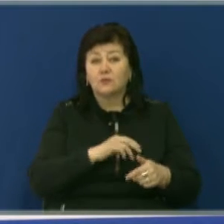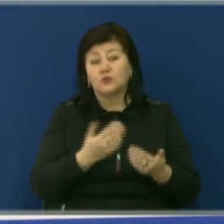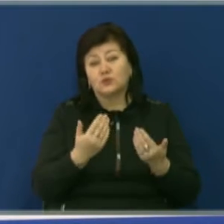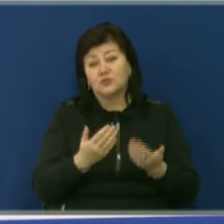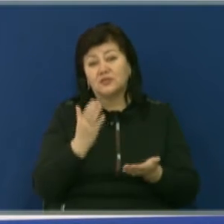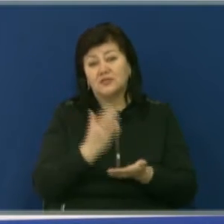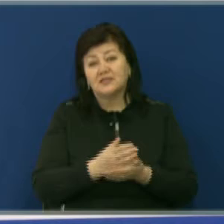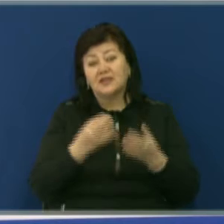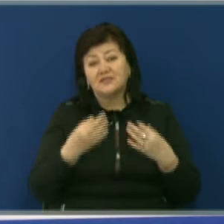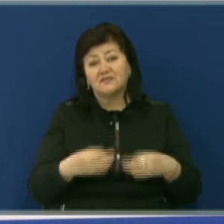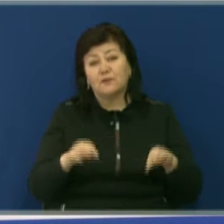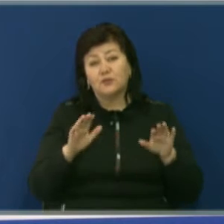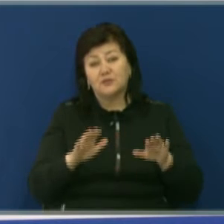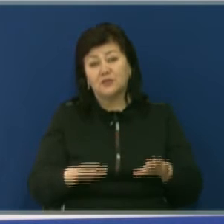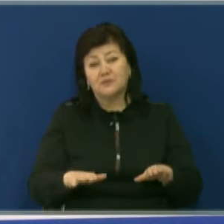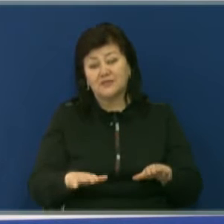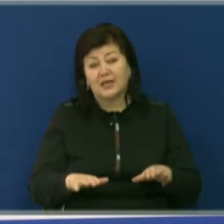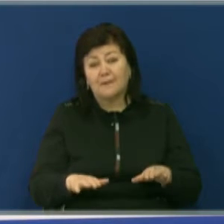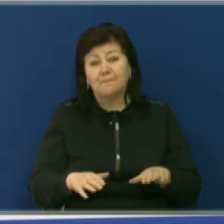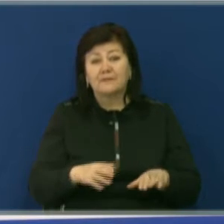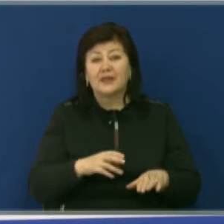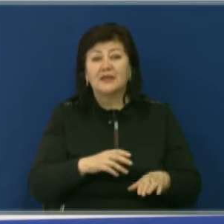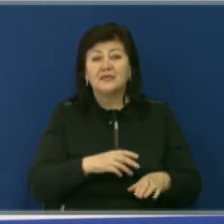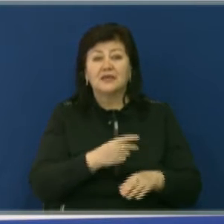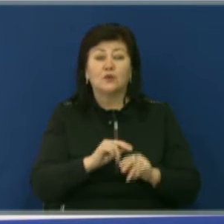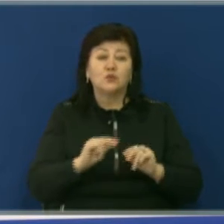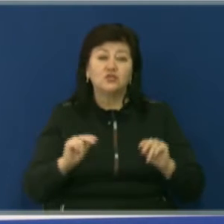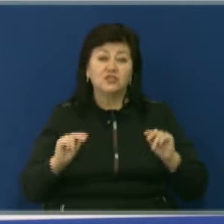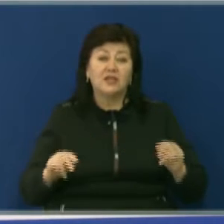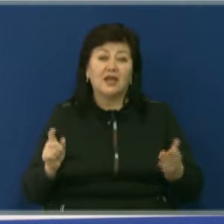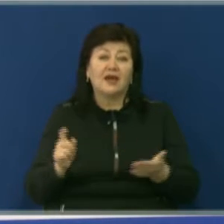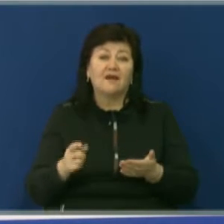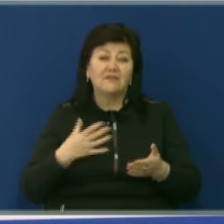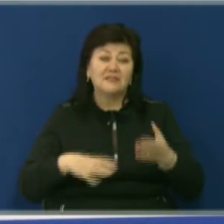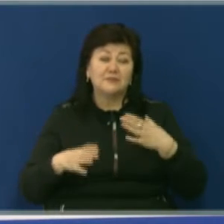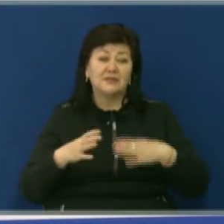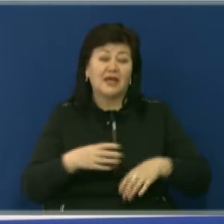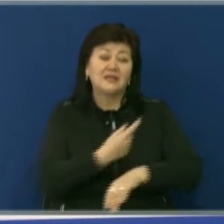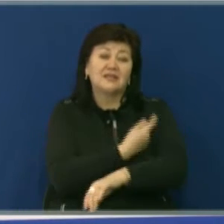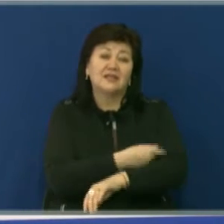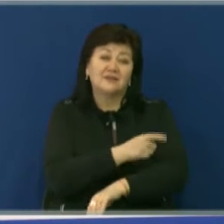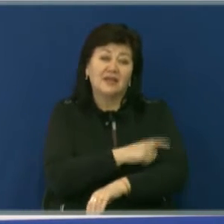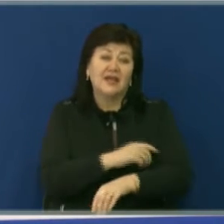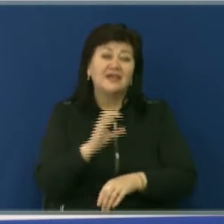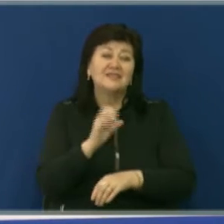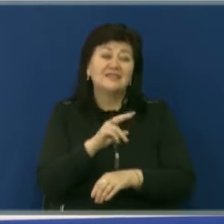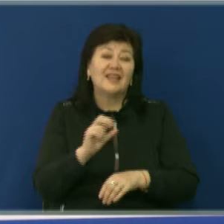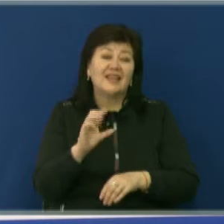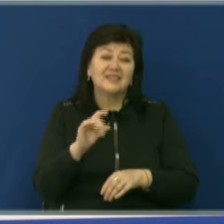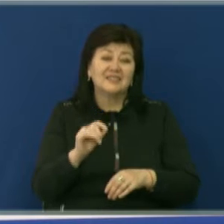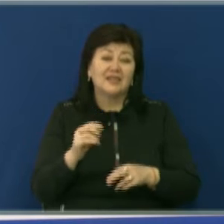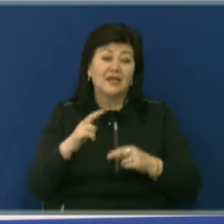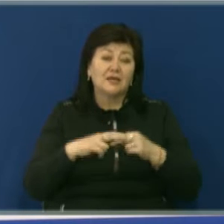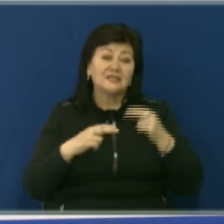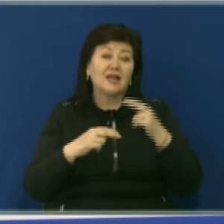құрылыс ұйымдарында бос жұмыс орындары бар. Әсіресе мұғалімдер, тәрбиешілер, дәрігерлер, есепшілер, слесарьлар, тас